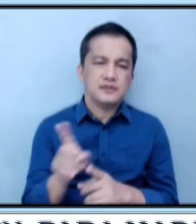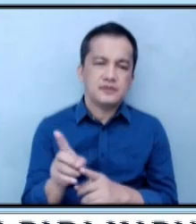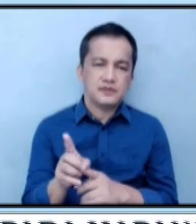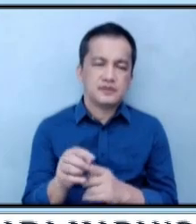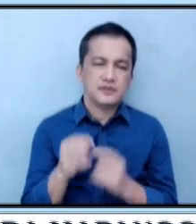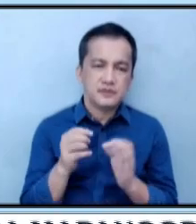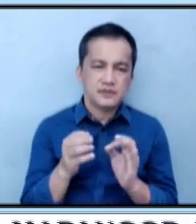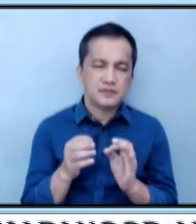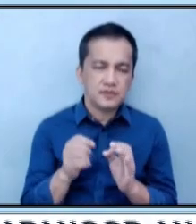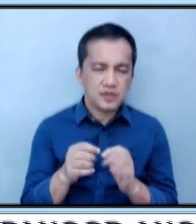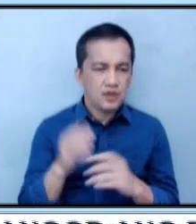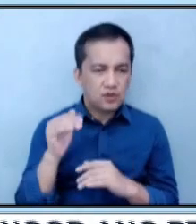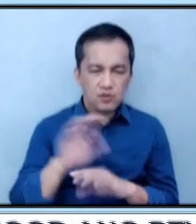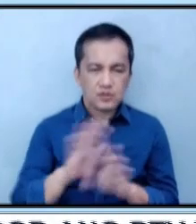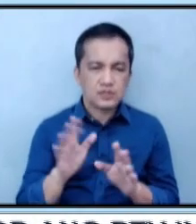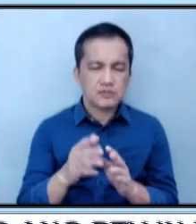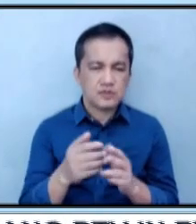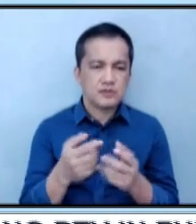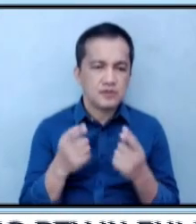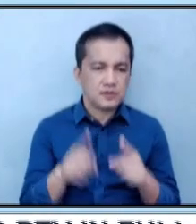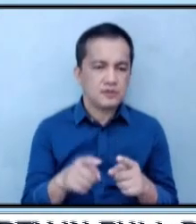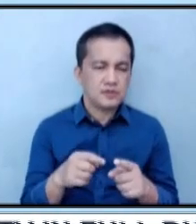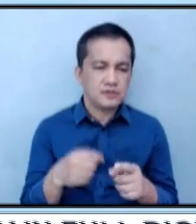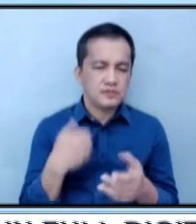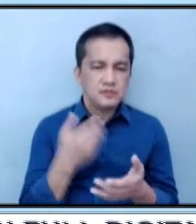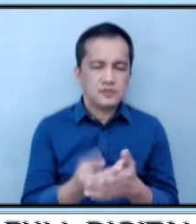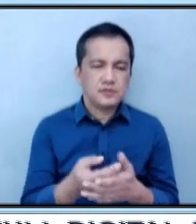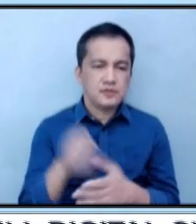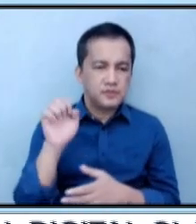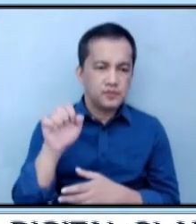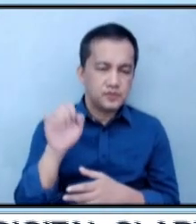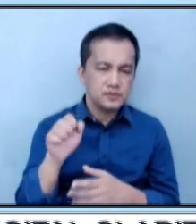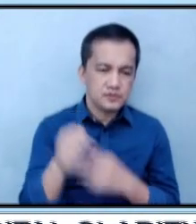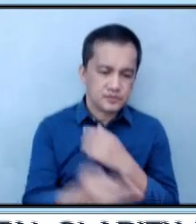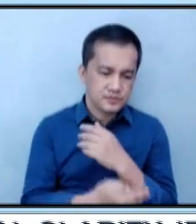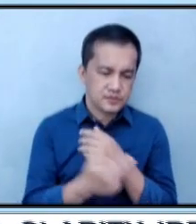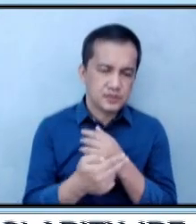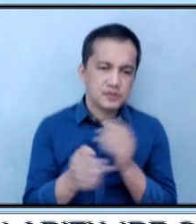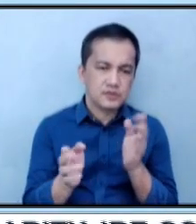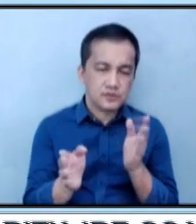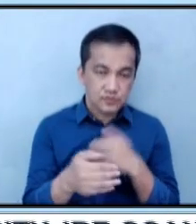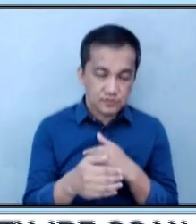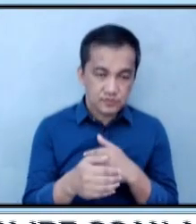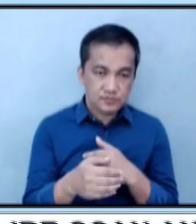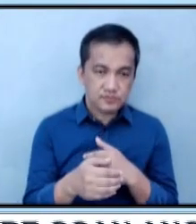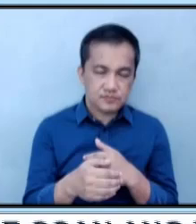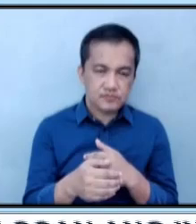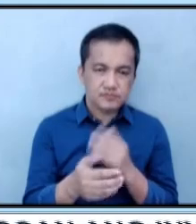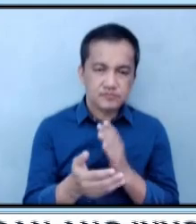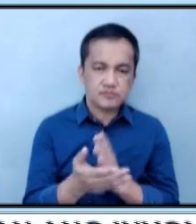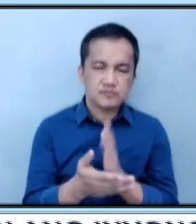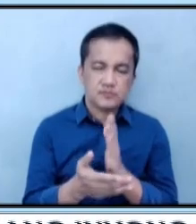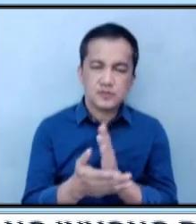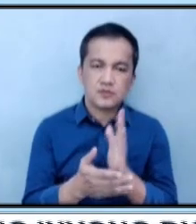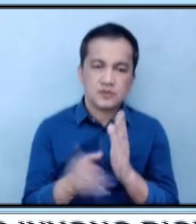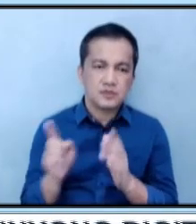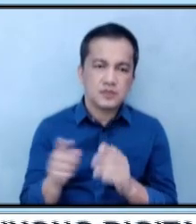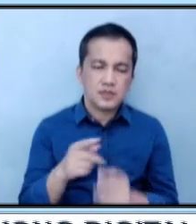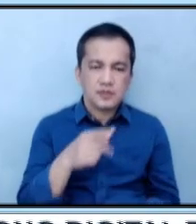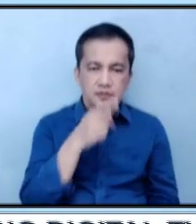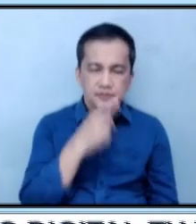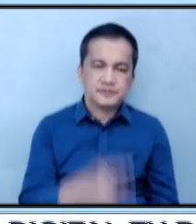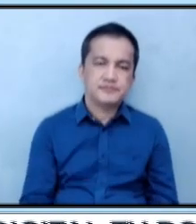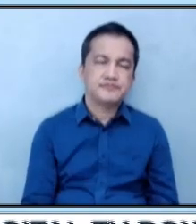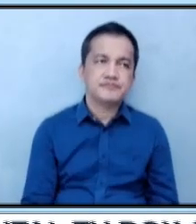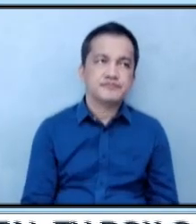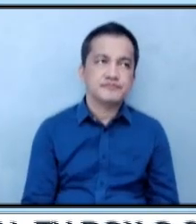huwag namang umabot daw sa punto na kumatok pa sa kanilang hotel room at magbabaliwala sa kanilang mga privacy. Nag-reply